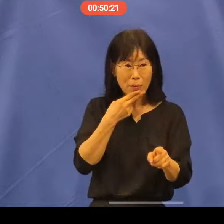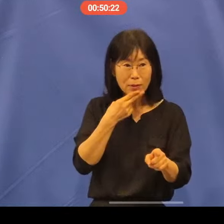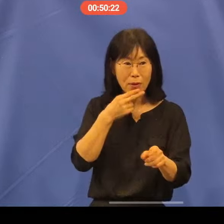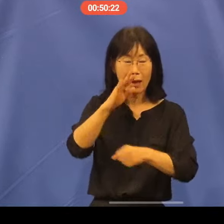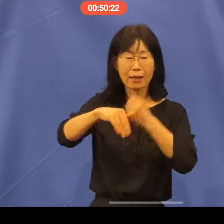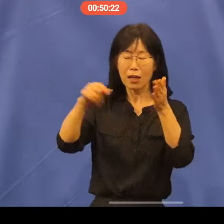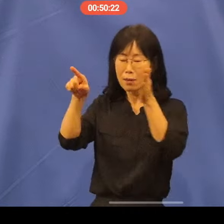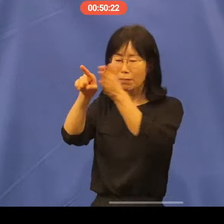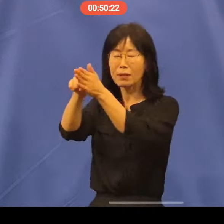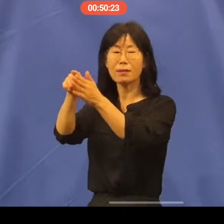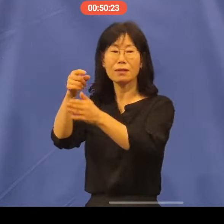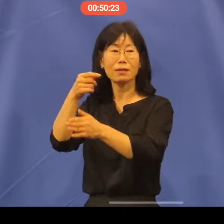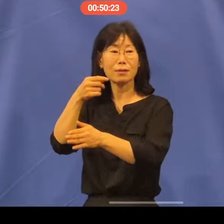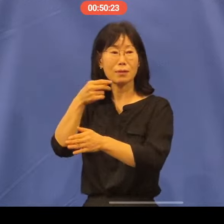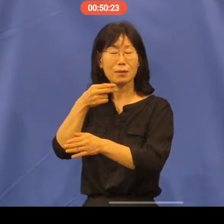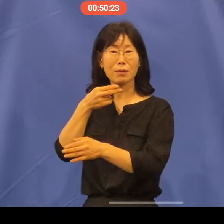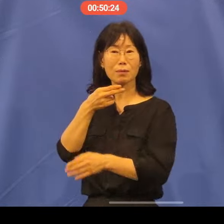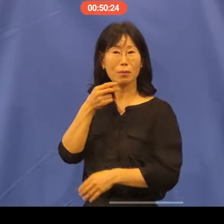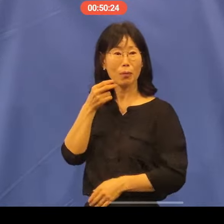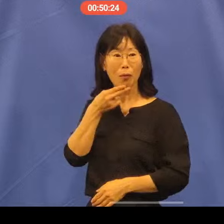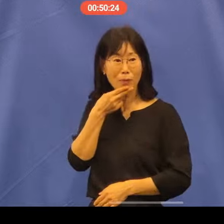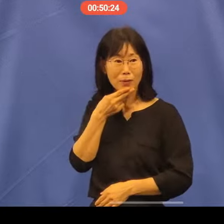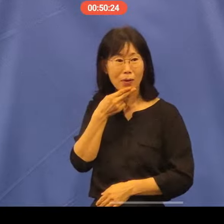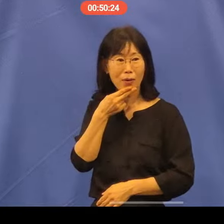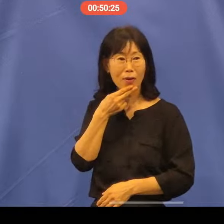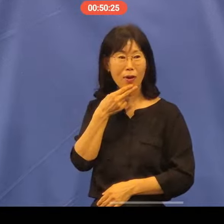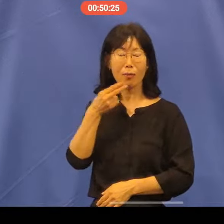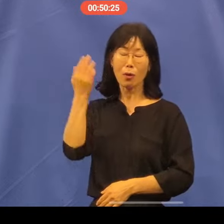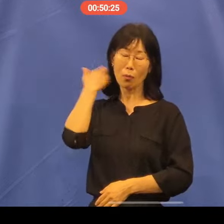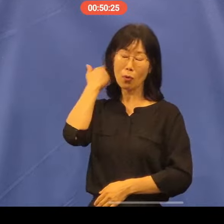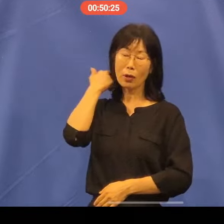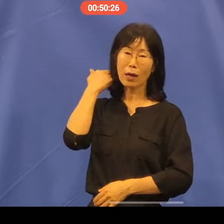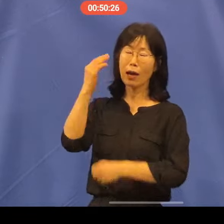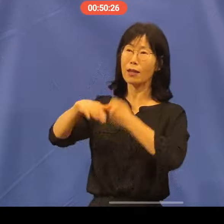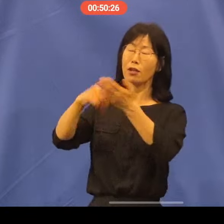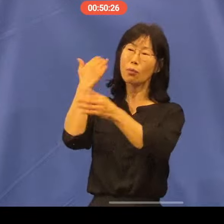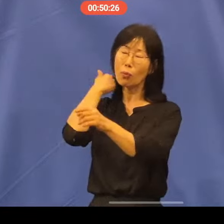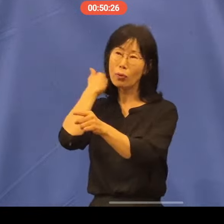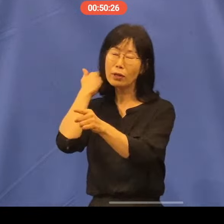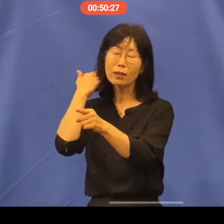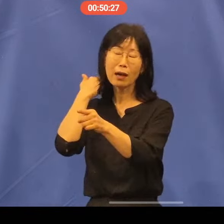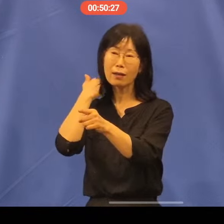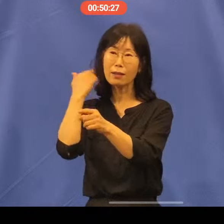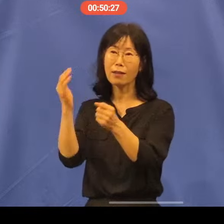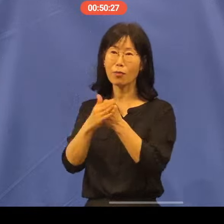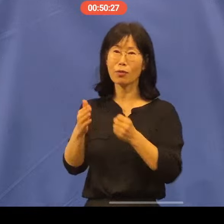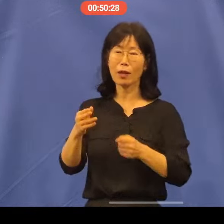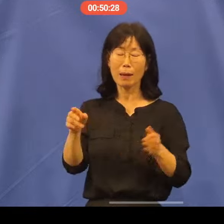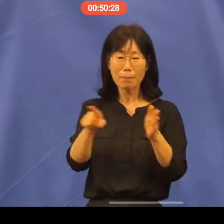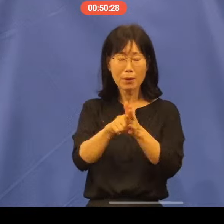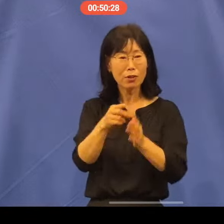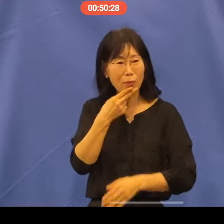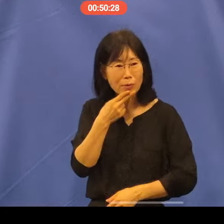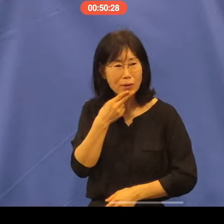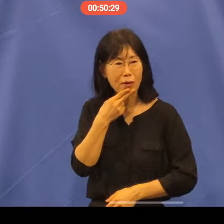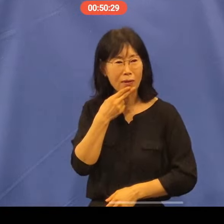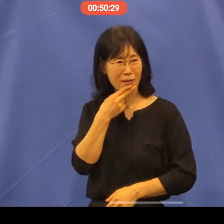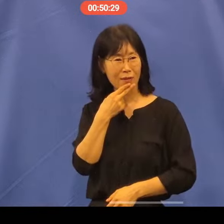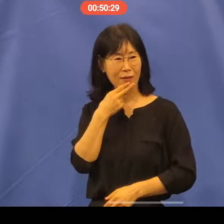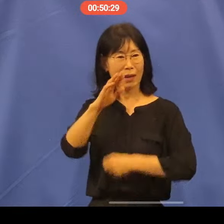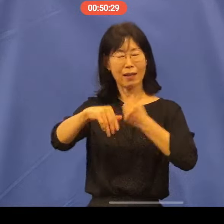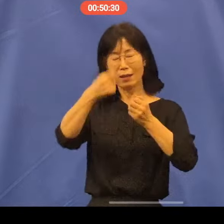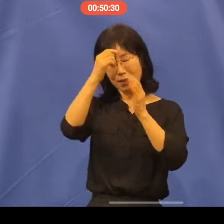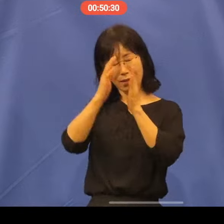거예요. 보이는 것. 여러분, 믿음을 가지면 보이지 않는 세계가 더 현실적이에요. 안 보이는 세계가